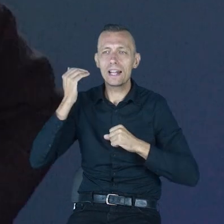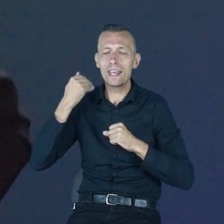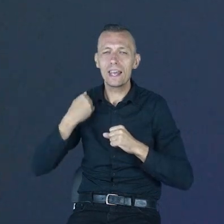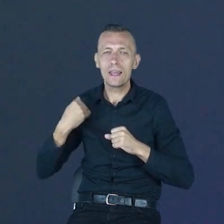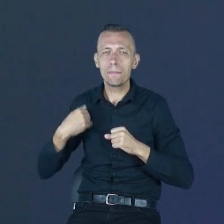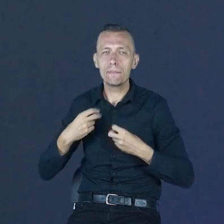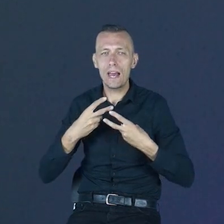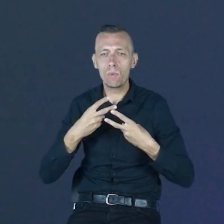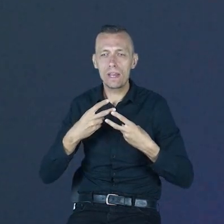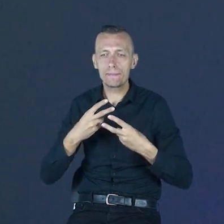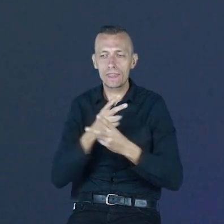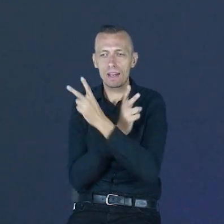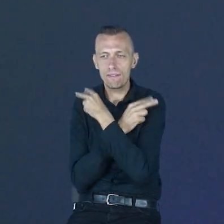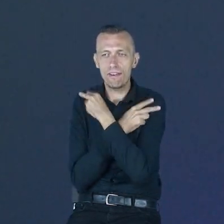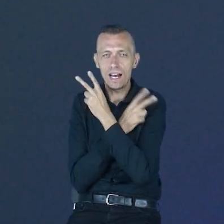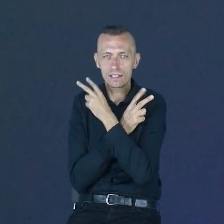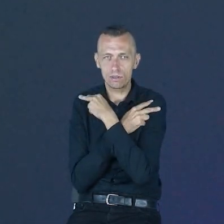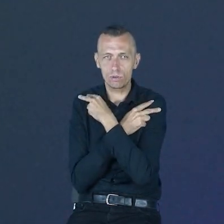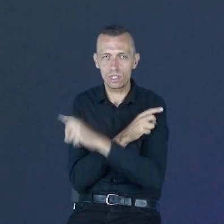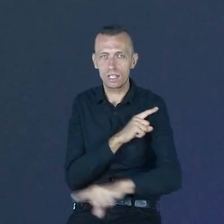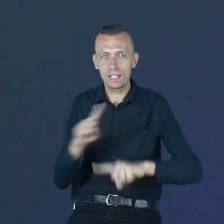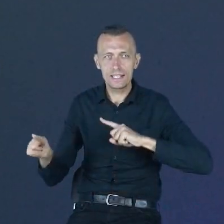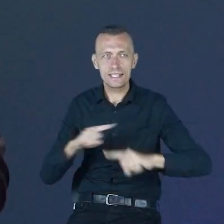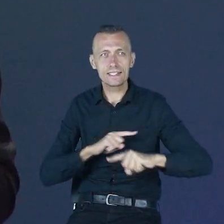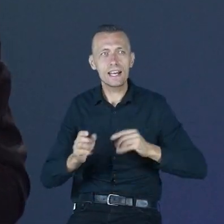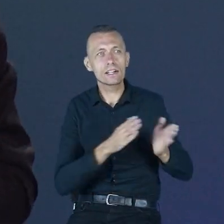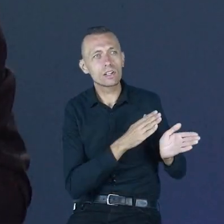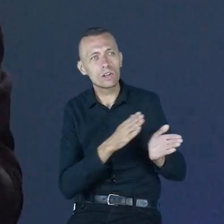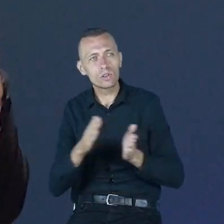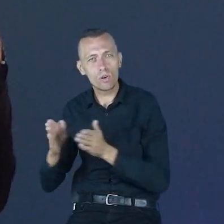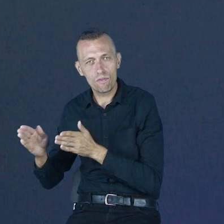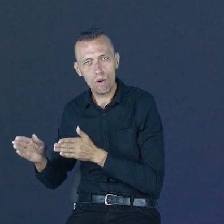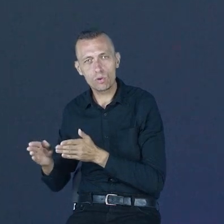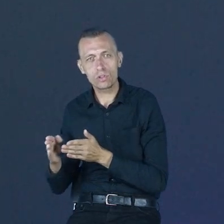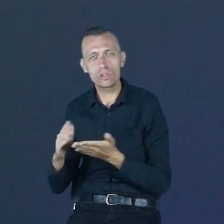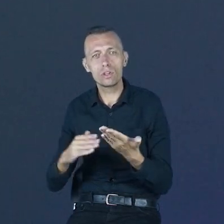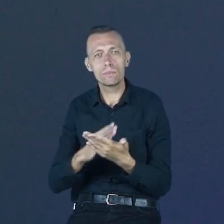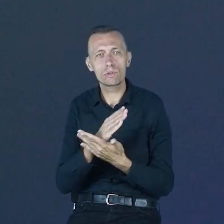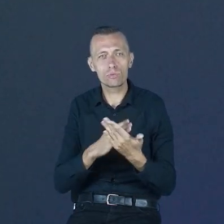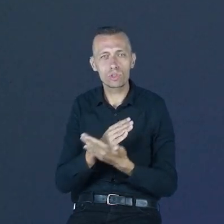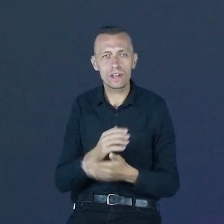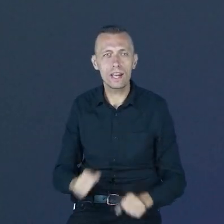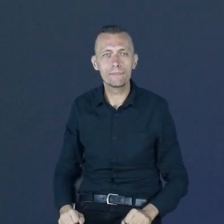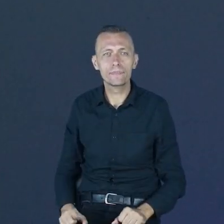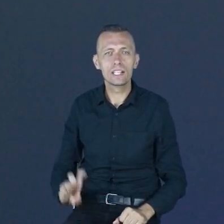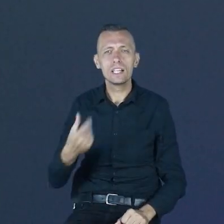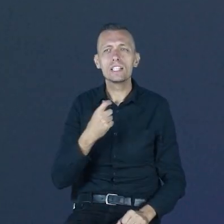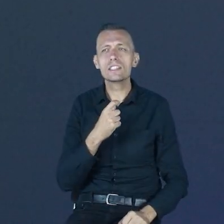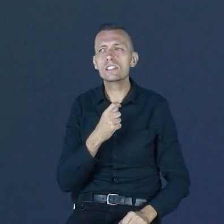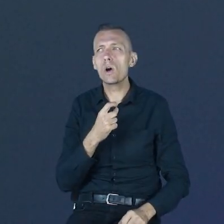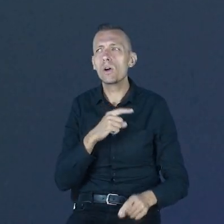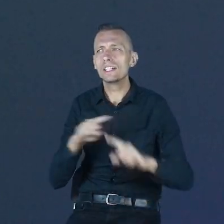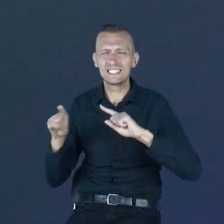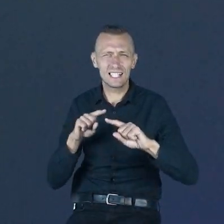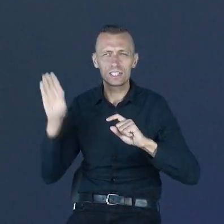jego gotowości do działania. Być przepasanym znaczy mieć o sobie takie oto